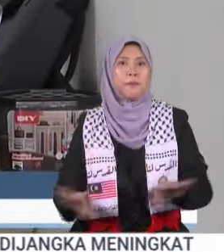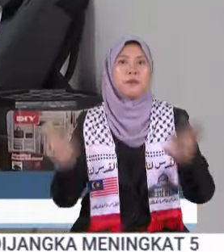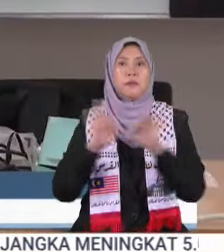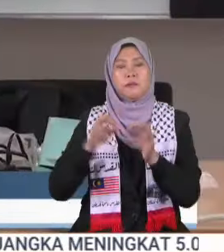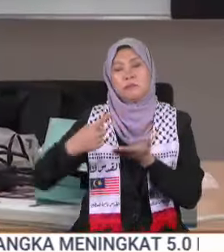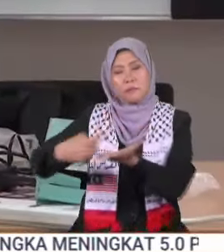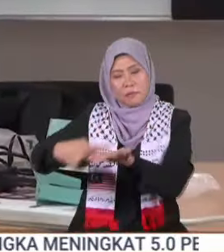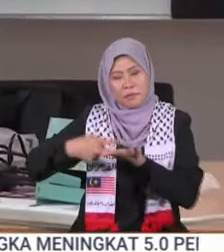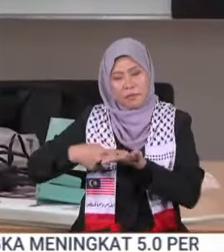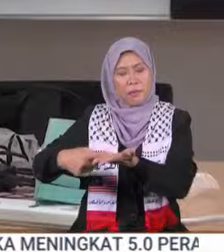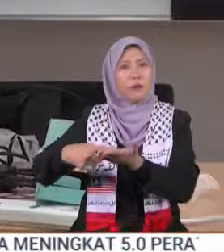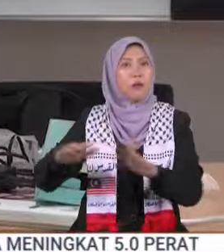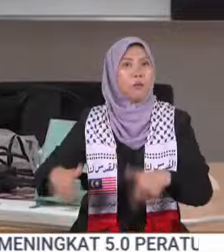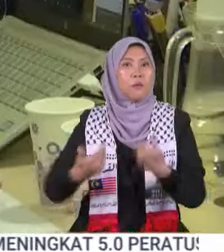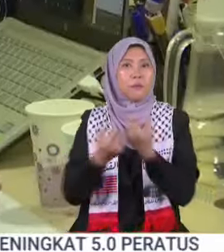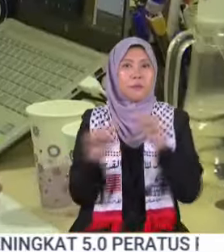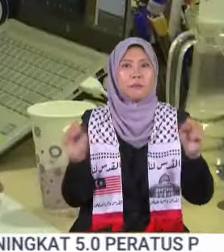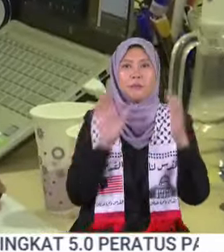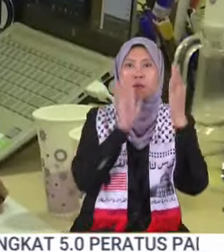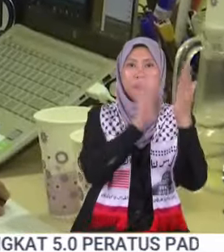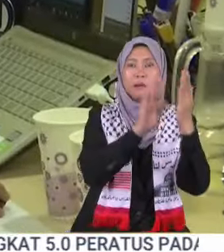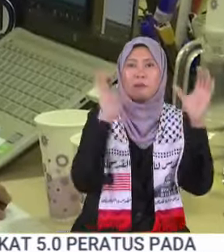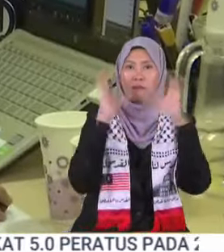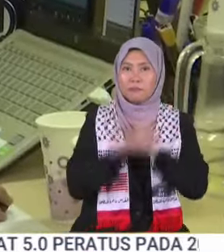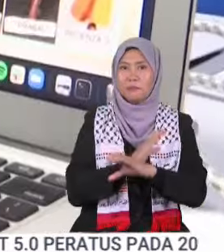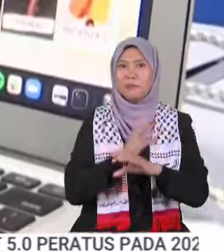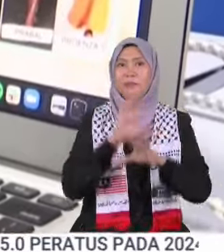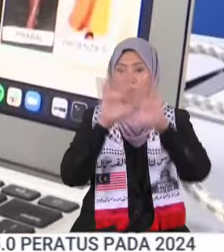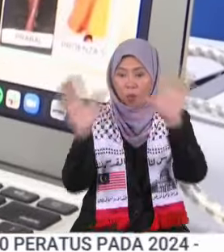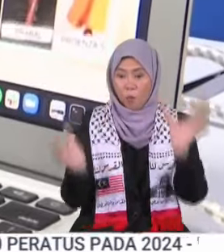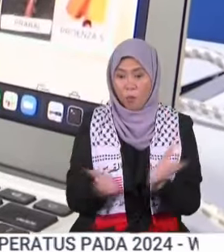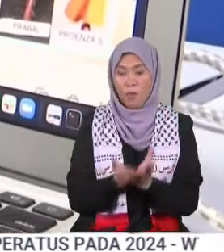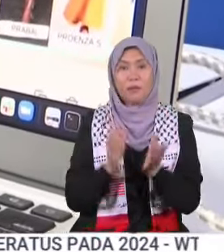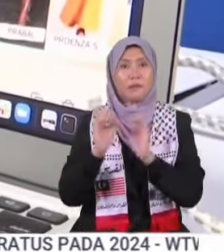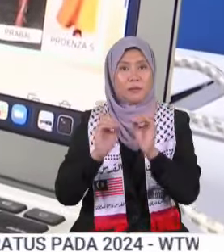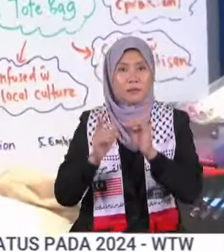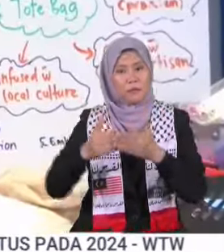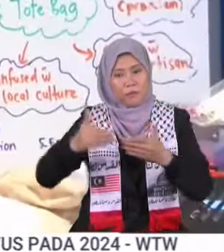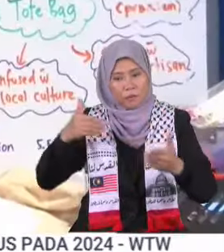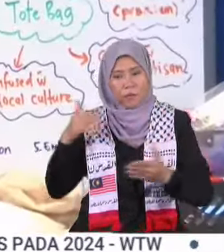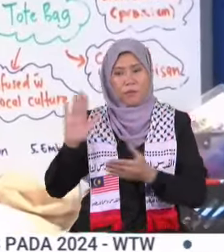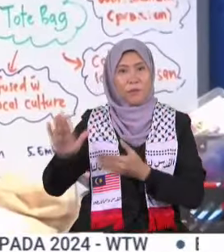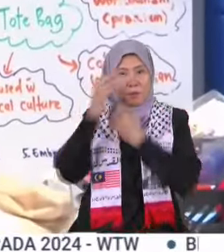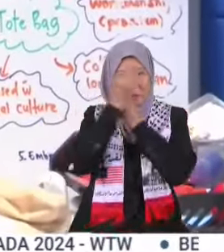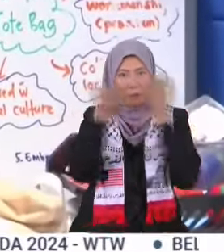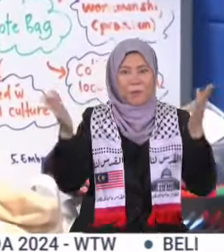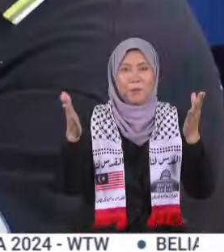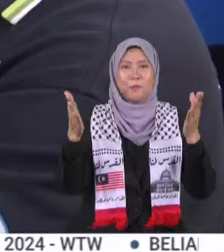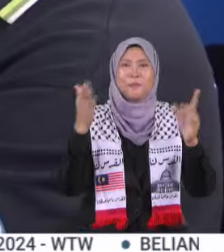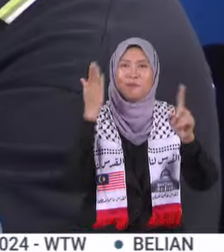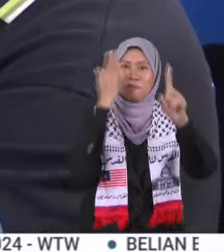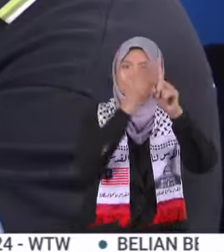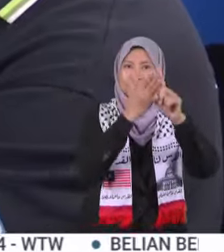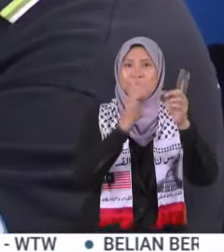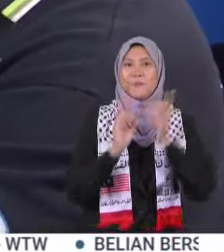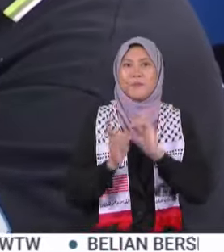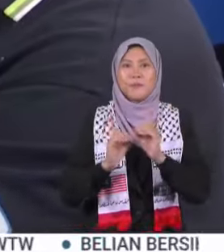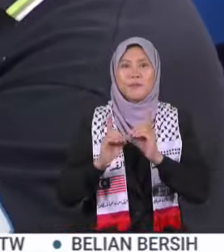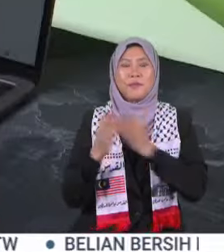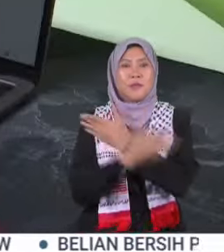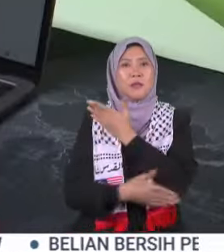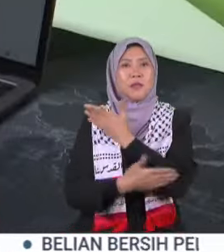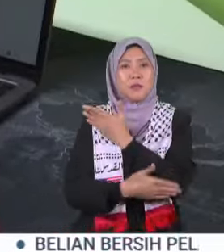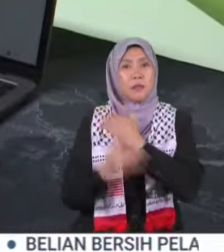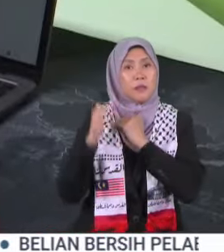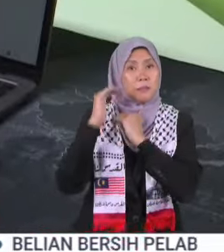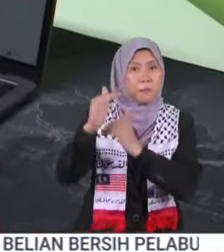membincangkan persiapan berhadapan cabaran dunia digital sebelum pihaknya mengumumkan satu Hala tuju pendigital negara